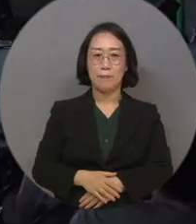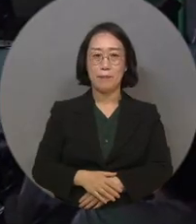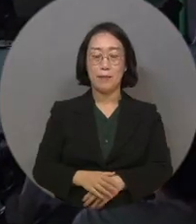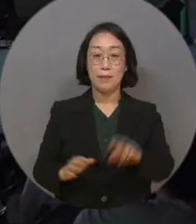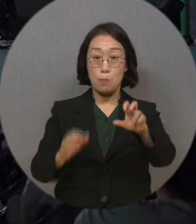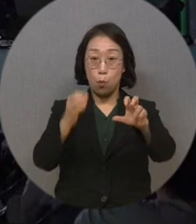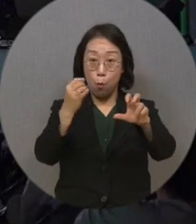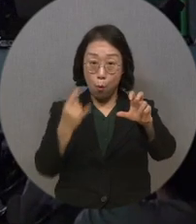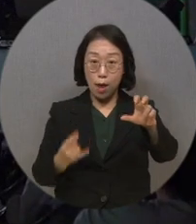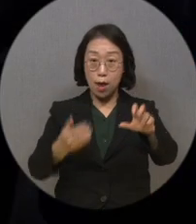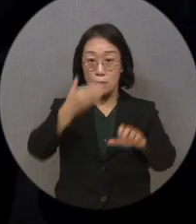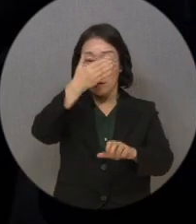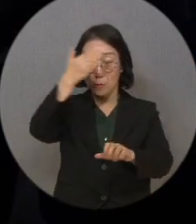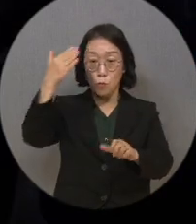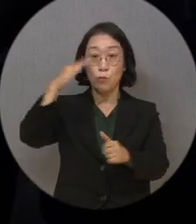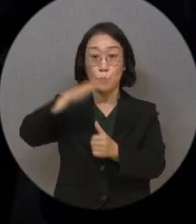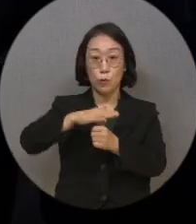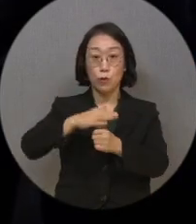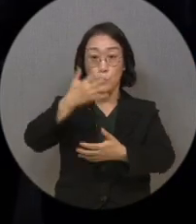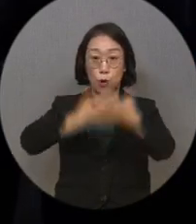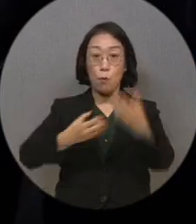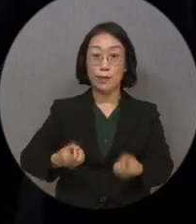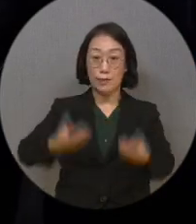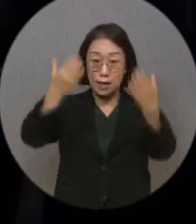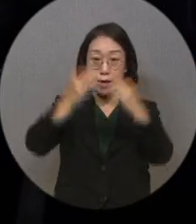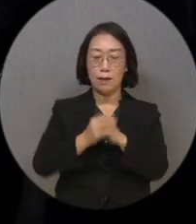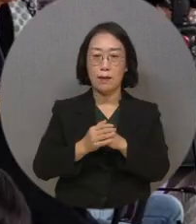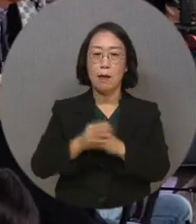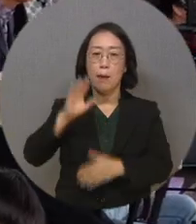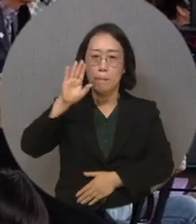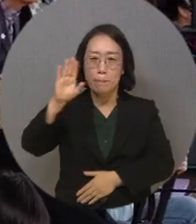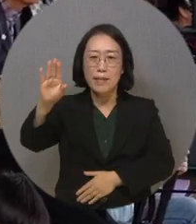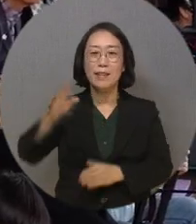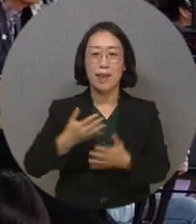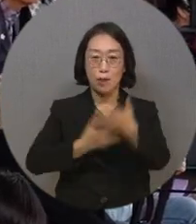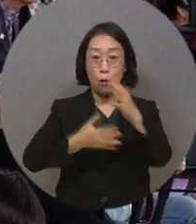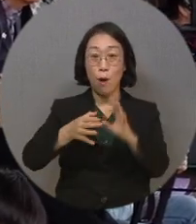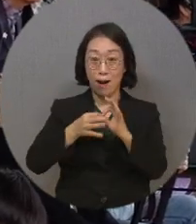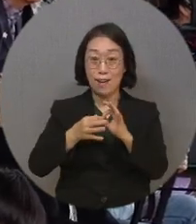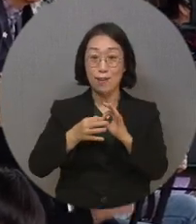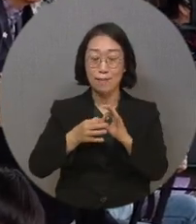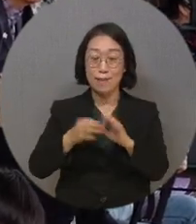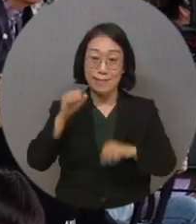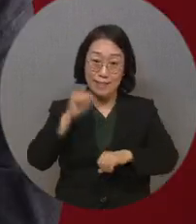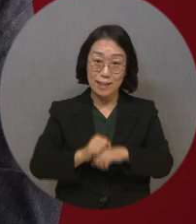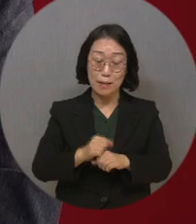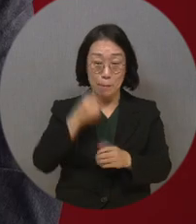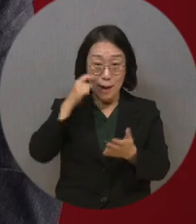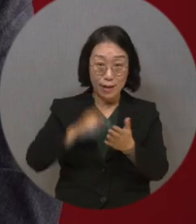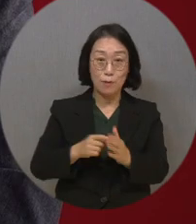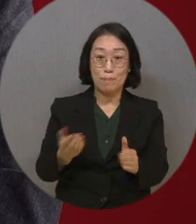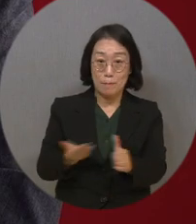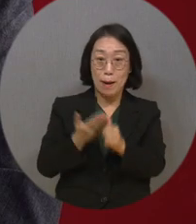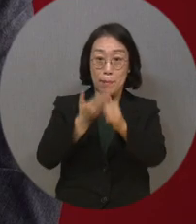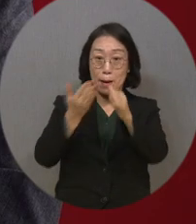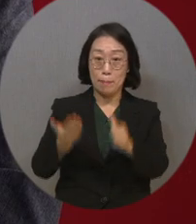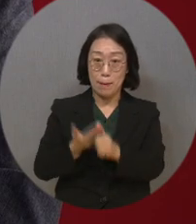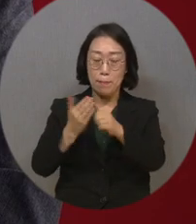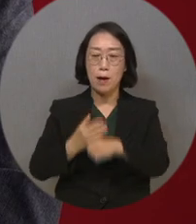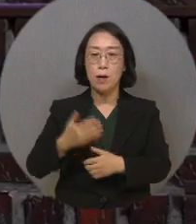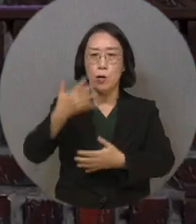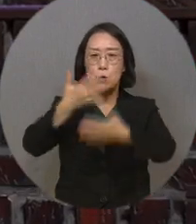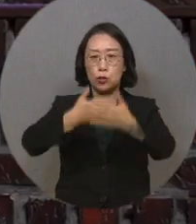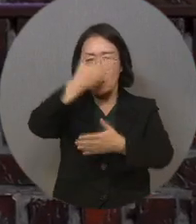제25회 한국청소년영화제 기념행사를 통해서 미래 영화계 유망주가 될 청소년들을 발굴과 동시에 청소년들의 시각으로 보는